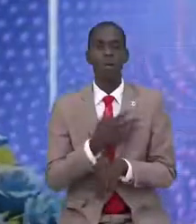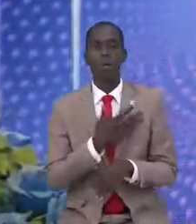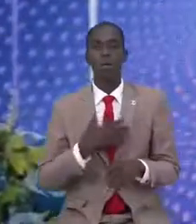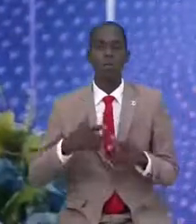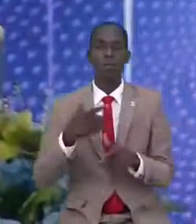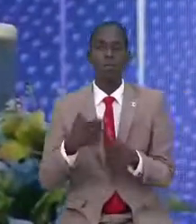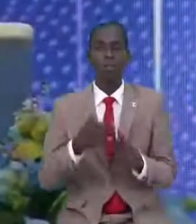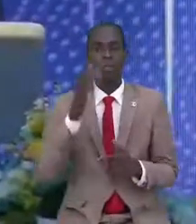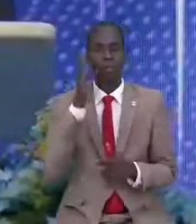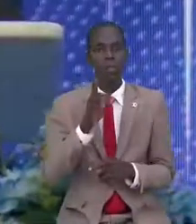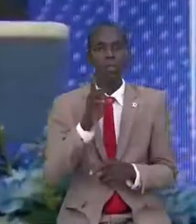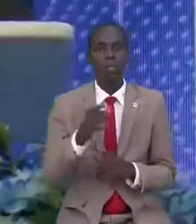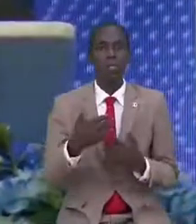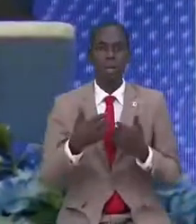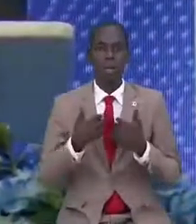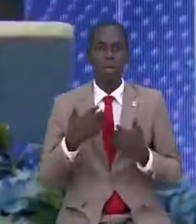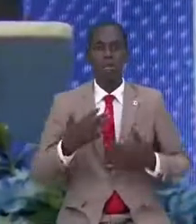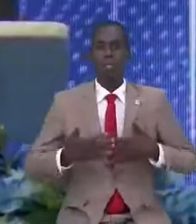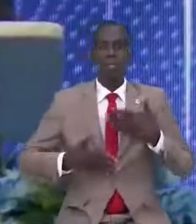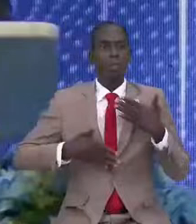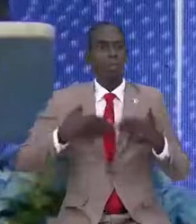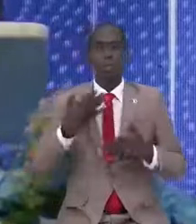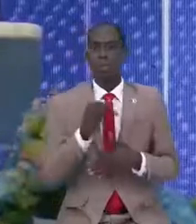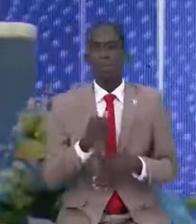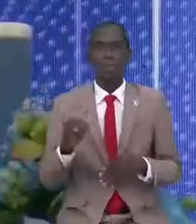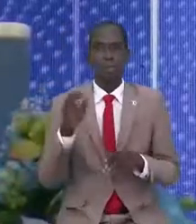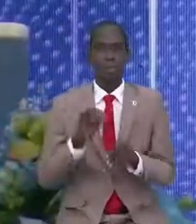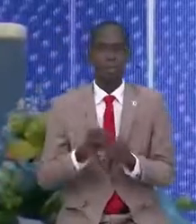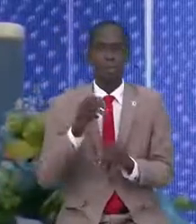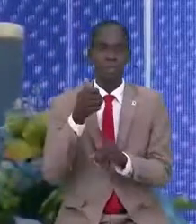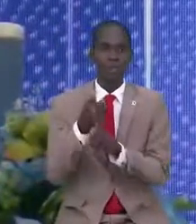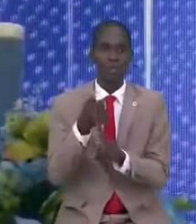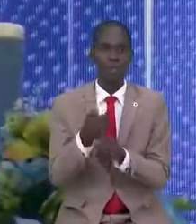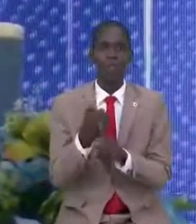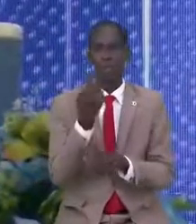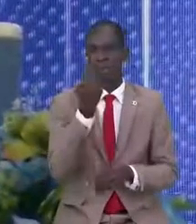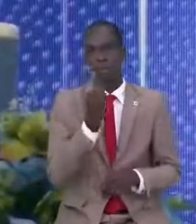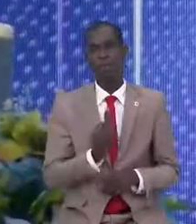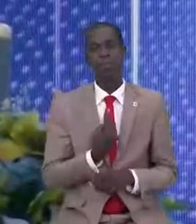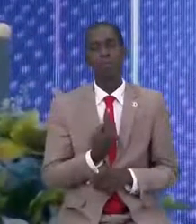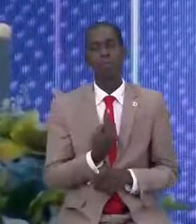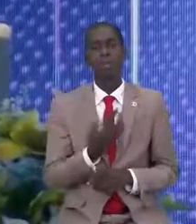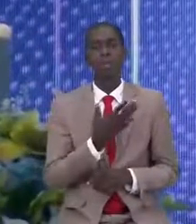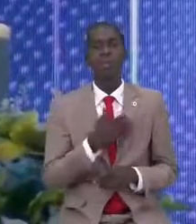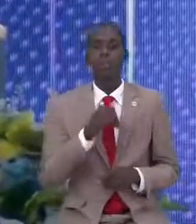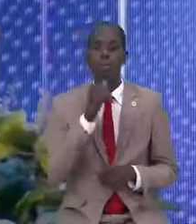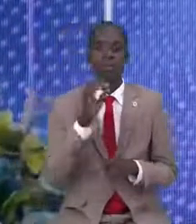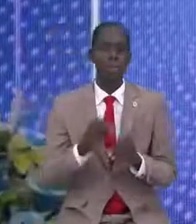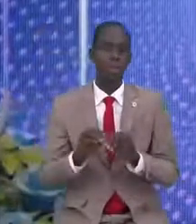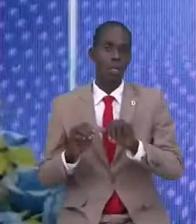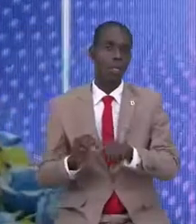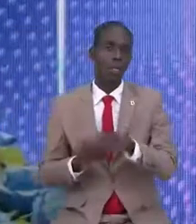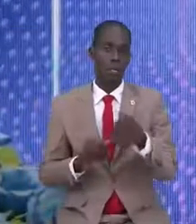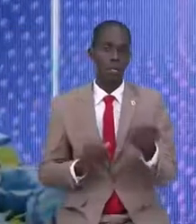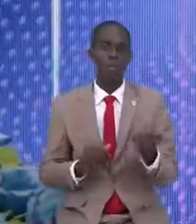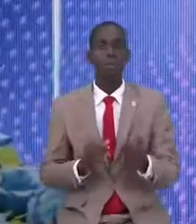alors il aura sujet de se glorifier pour lui seul et non par